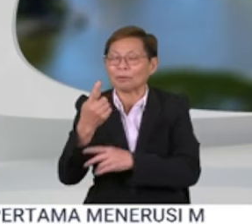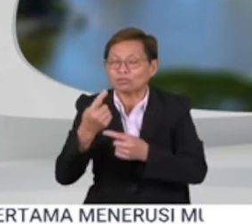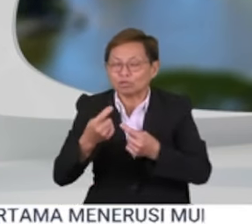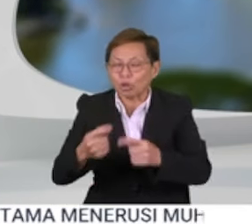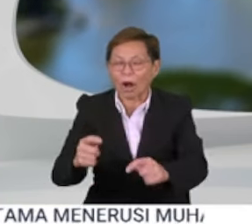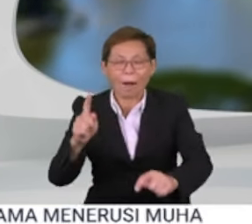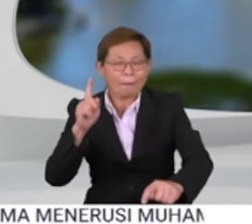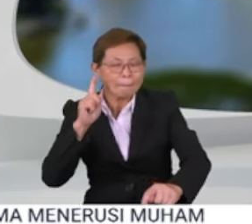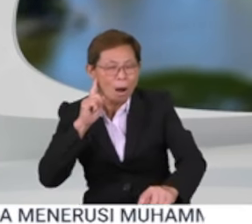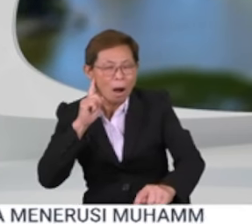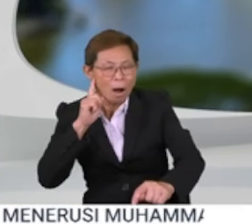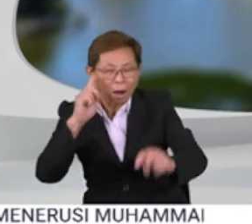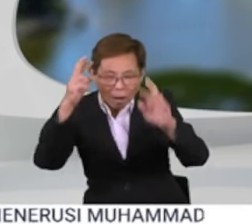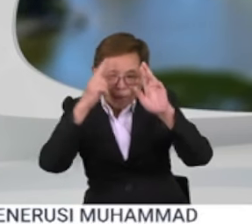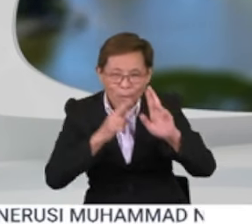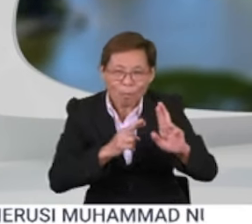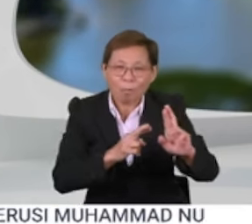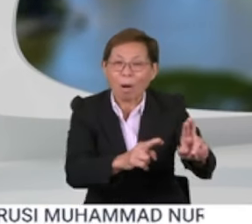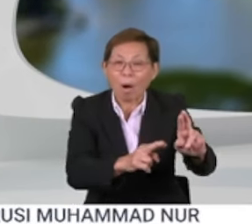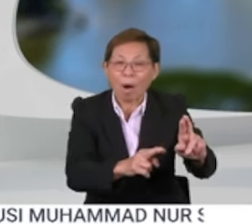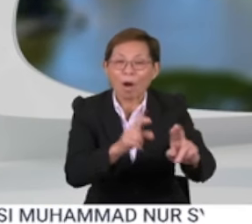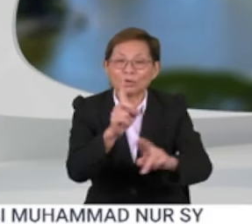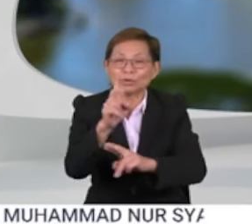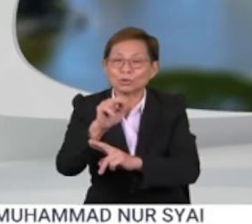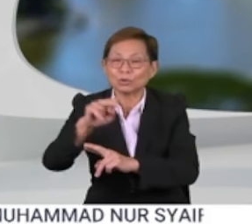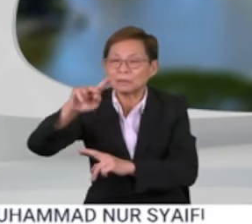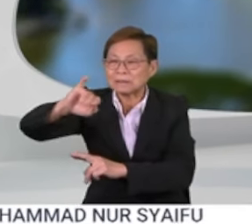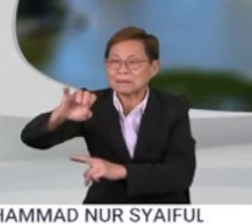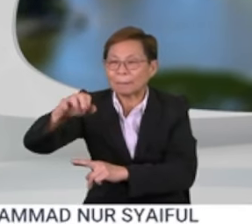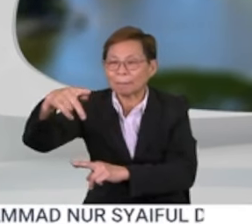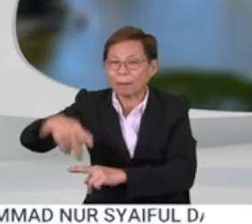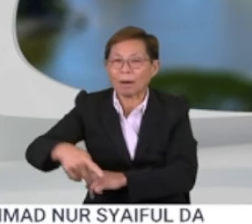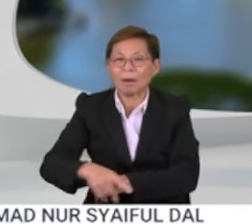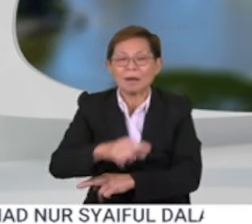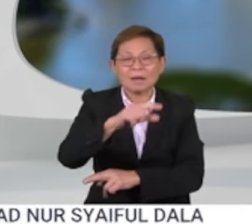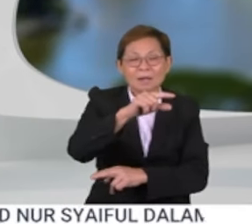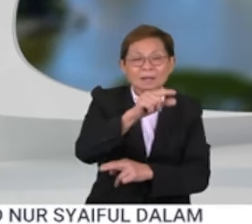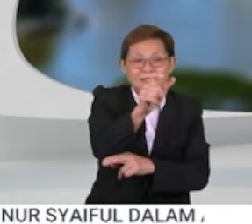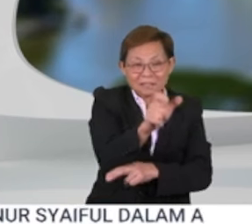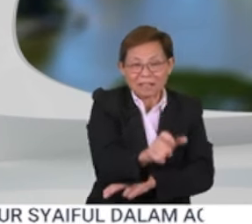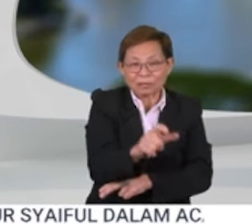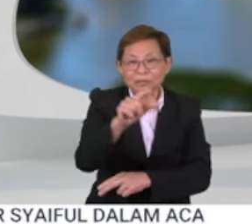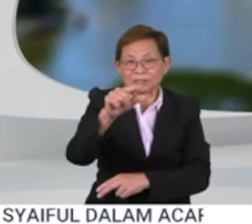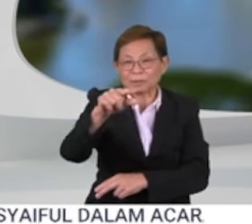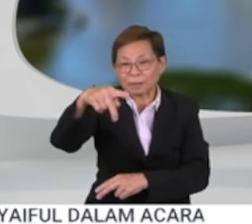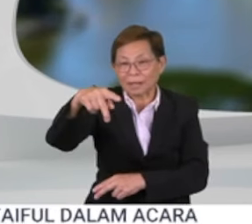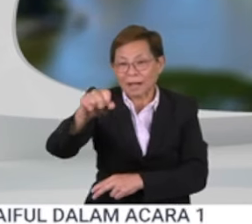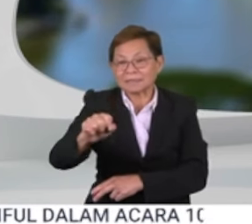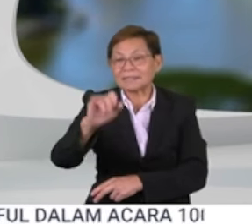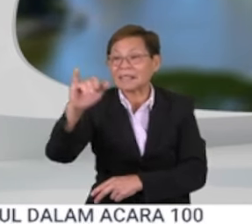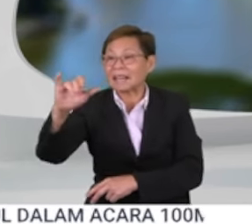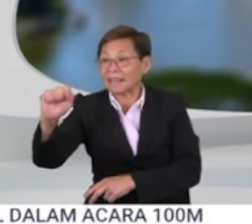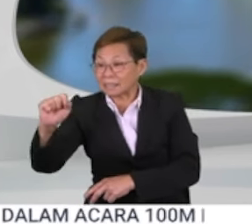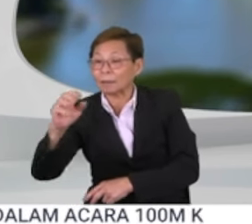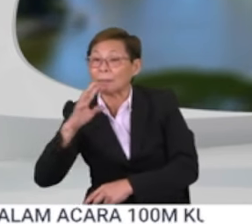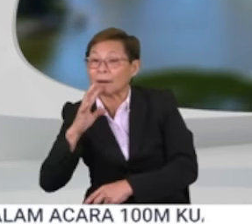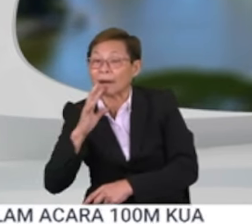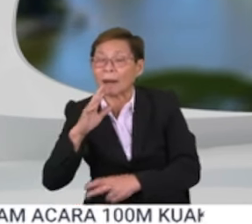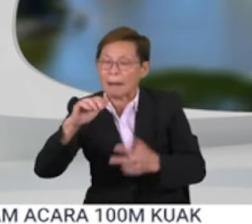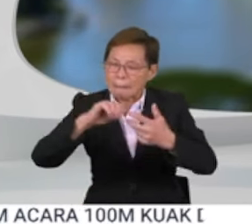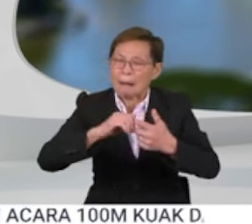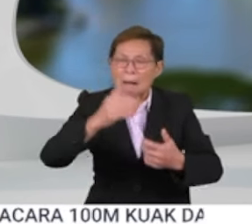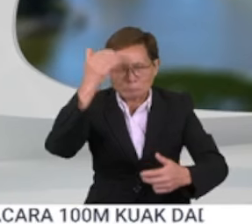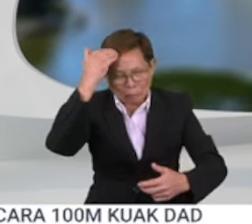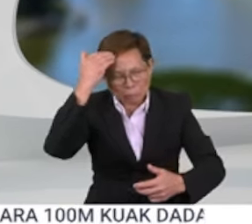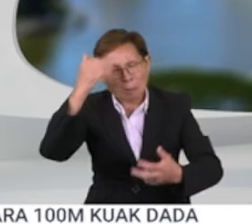menjadi pendengar setia kepada pengundi di Dun Jepak. Calon gabungan Parti Sarawak GPS Iskandar Turki berkata menyedari